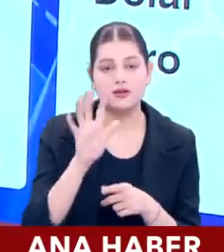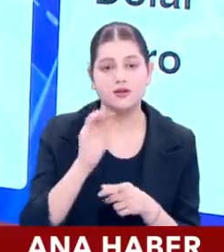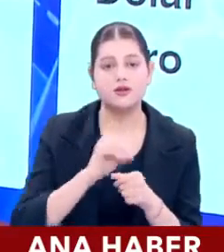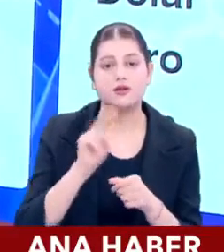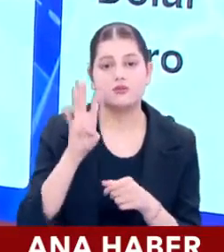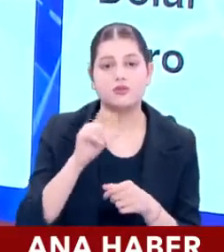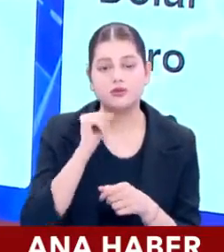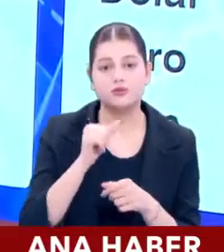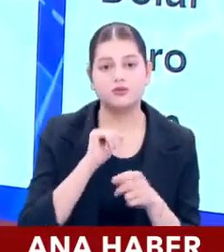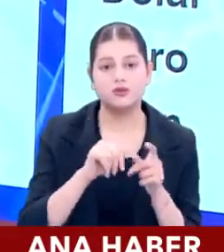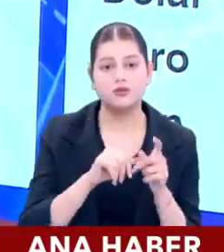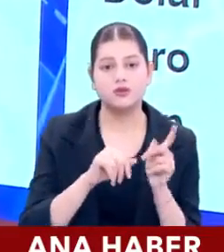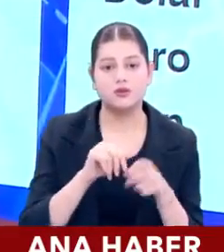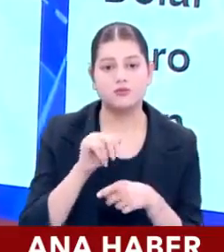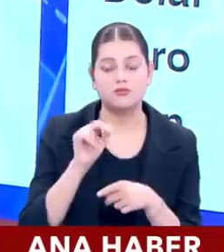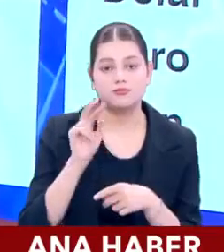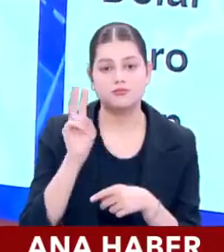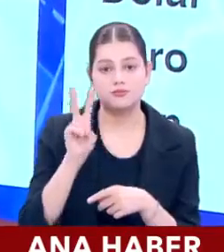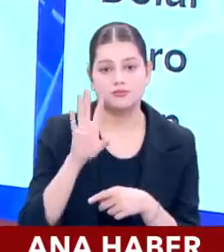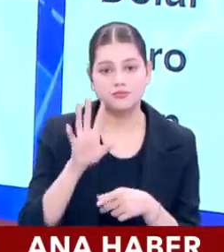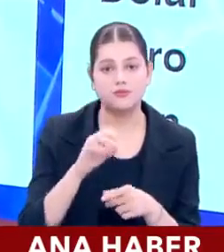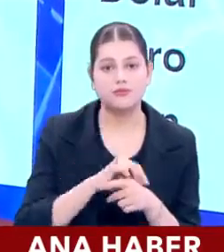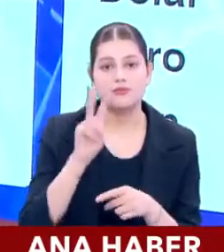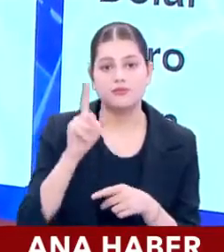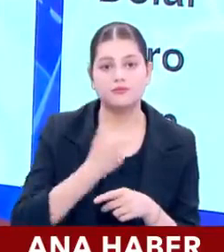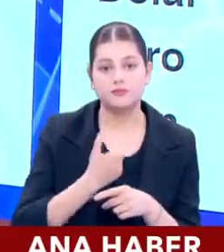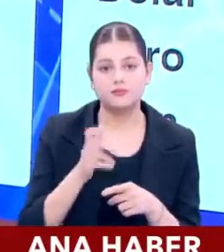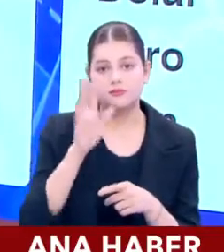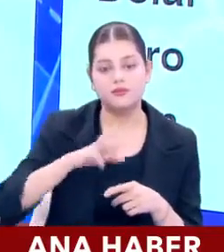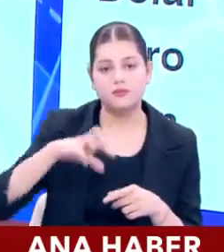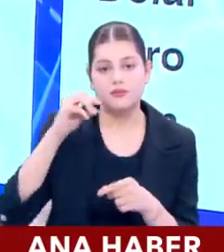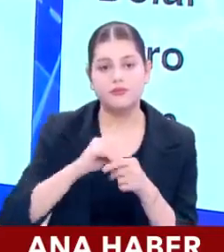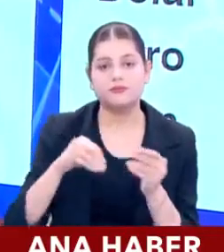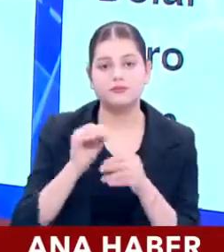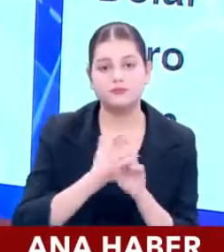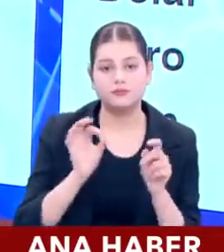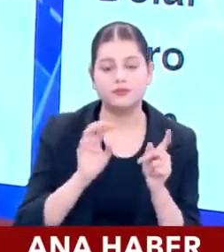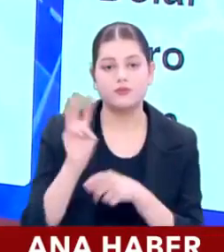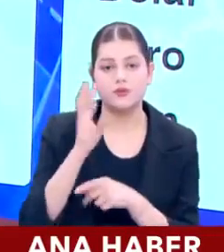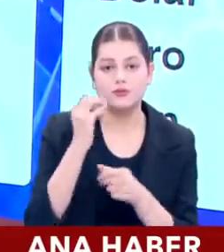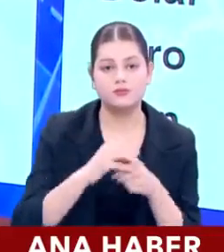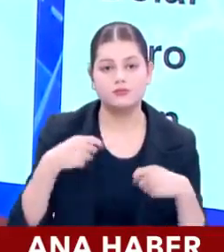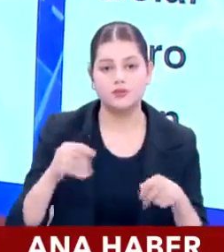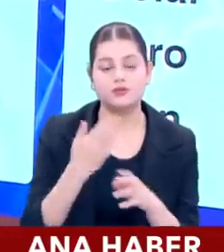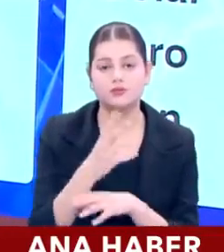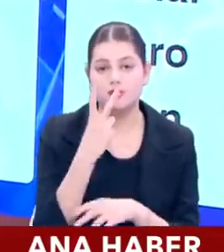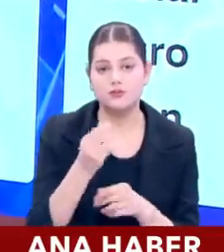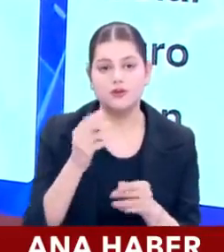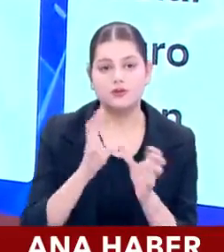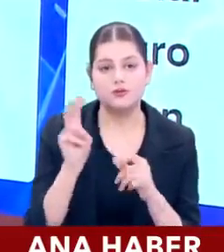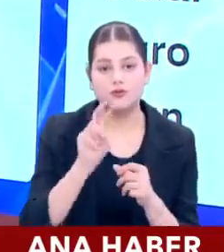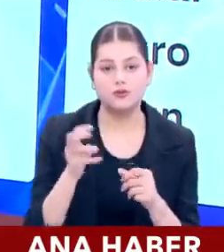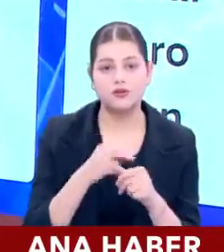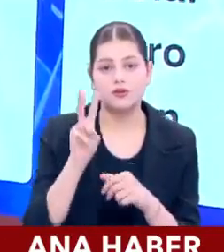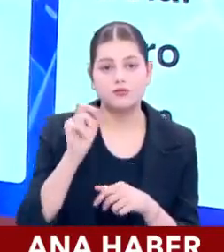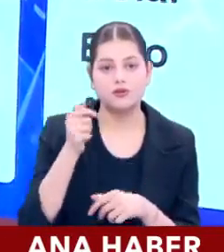24 Ağustos eylül.5 ve 21 Eylül'de 500 baz puan artırıldı %30'a çıktı piyasaya etkilerine bakıyoruz para birimi döner